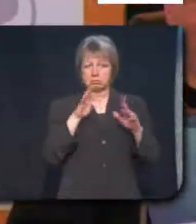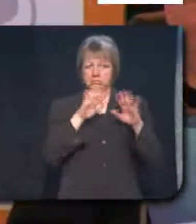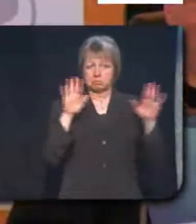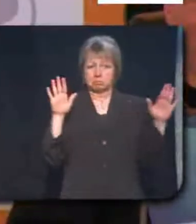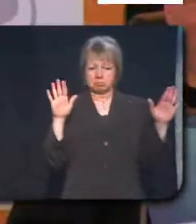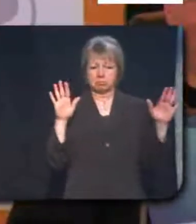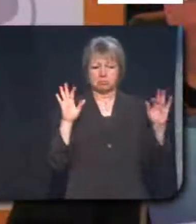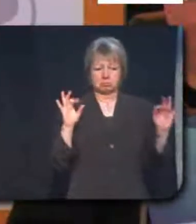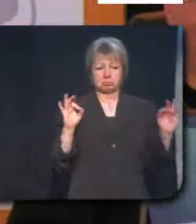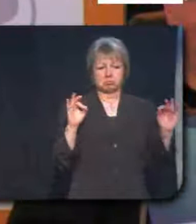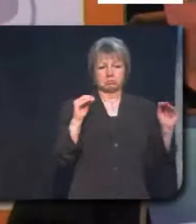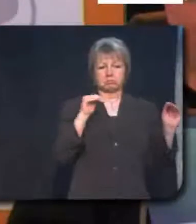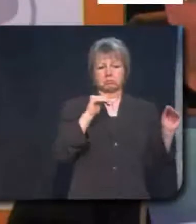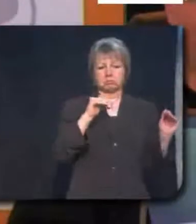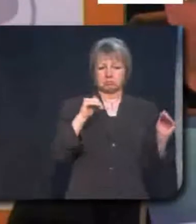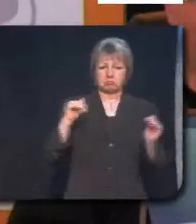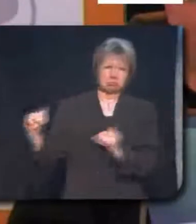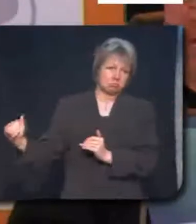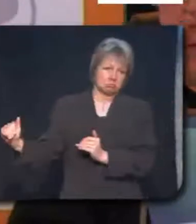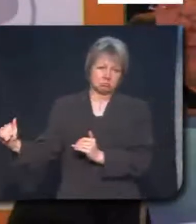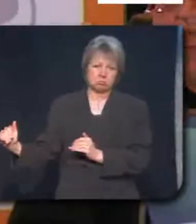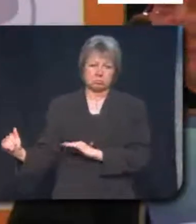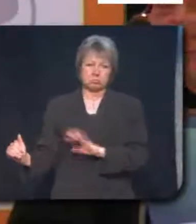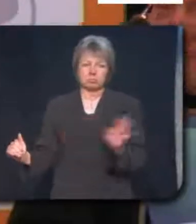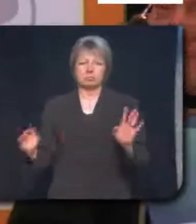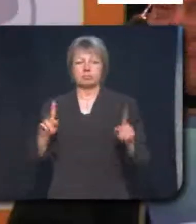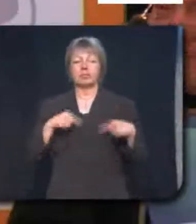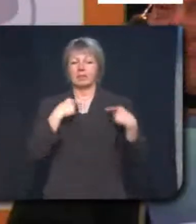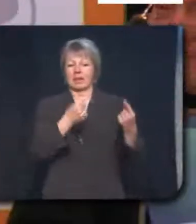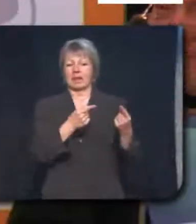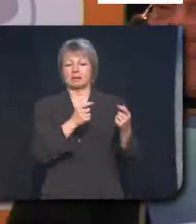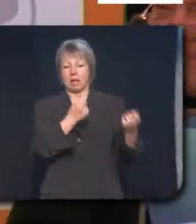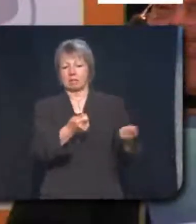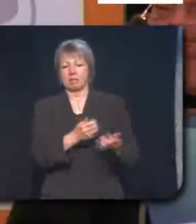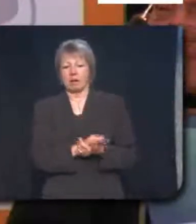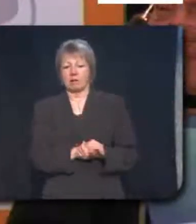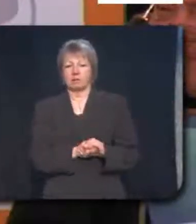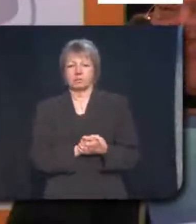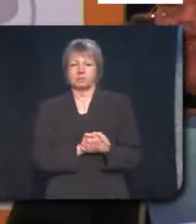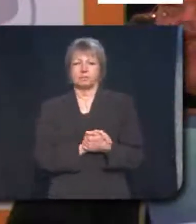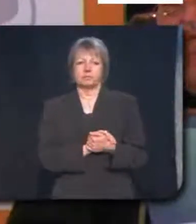so das ist nicht der Fall dann kommen wir zum nächsten